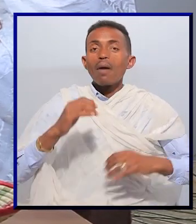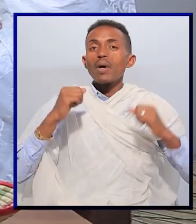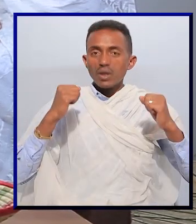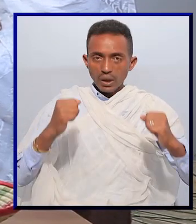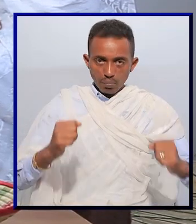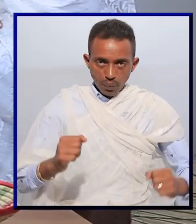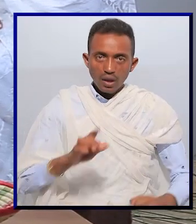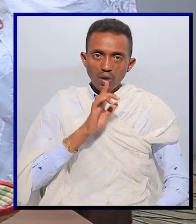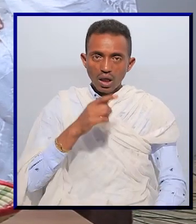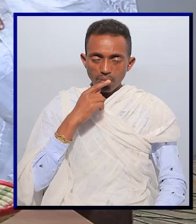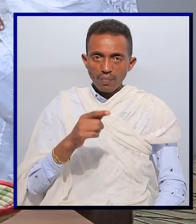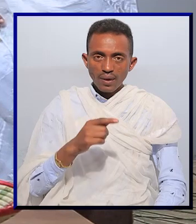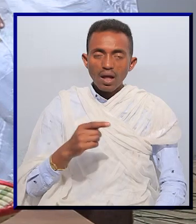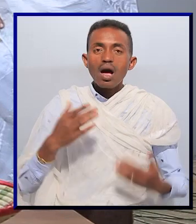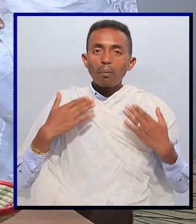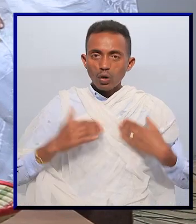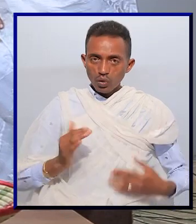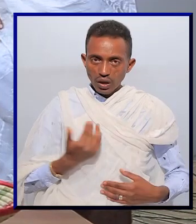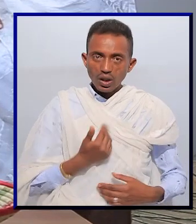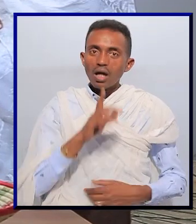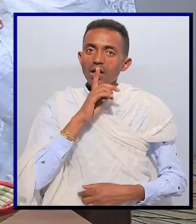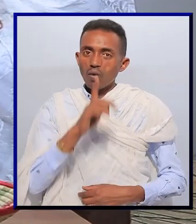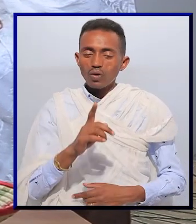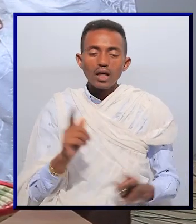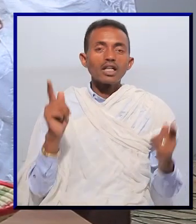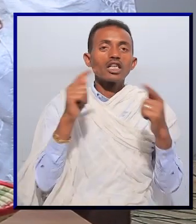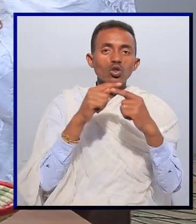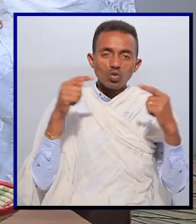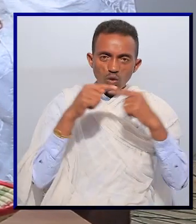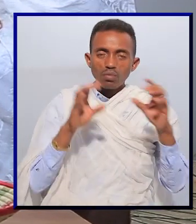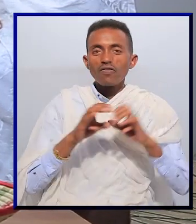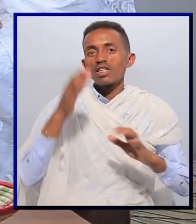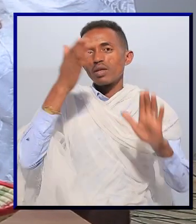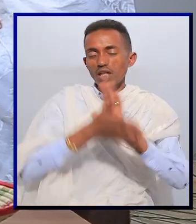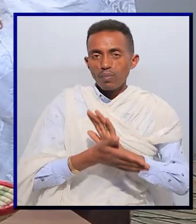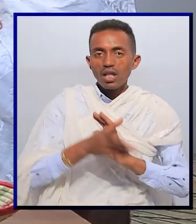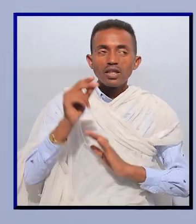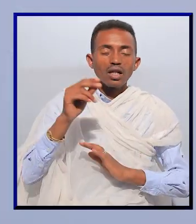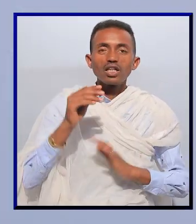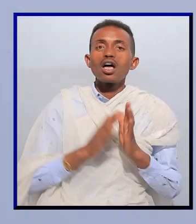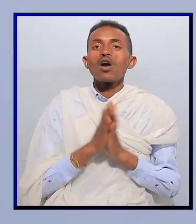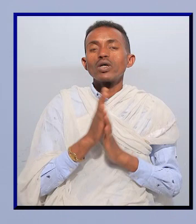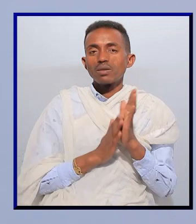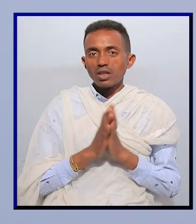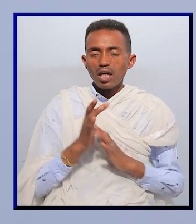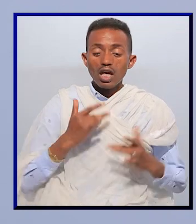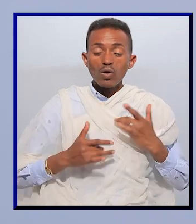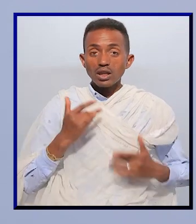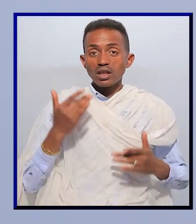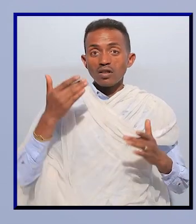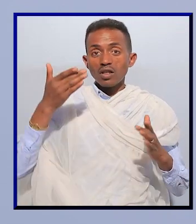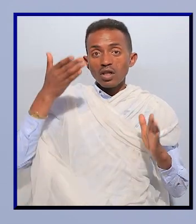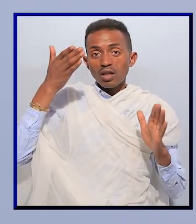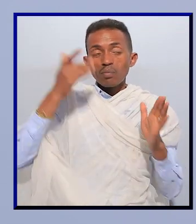ብልቶቻችን ነው ግንኙነት መፈጸም ያለብን። የወሲብ ፍላጎታችንም ይገለጸው በእነሱ ነው። እነሱ ግን ከነዚህ ውጭ